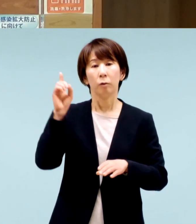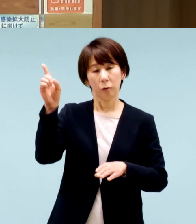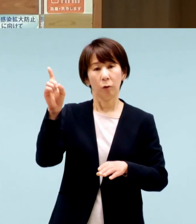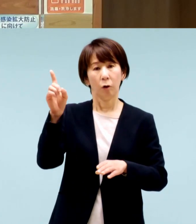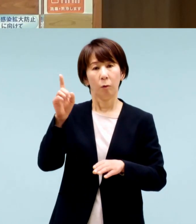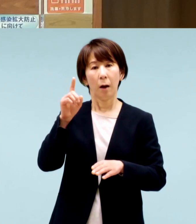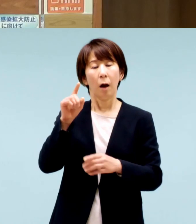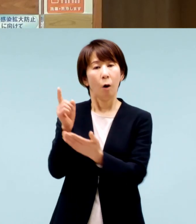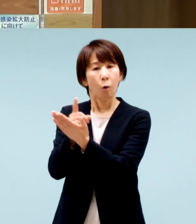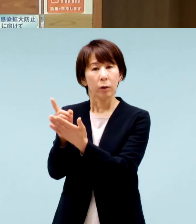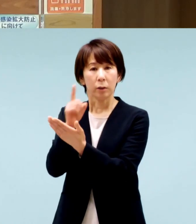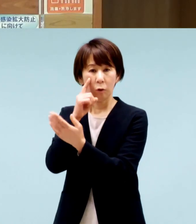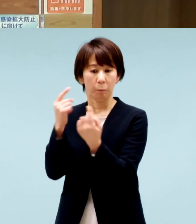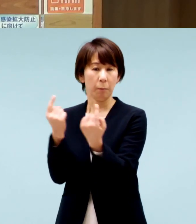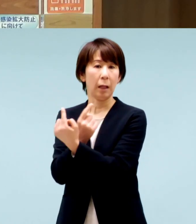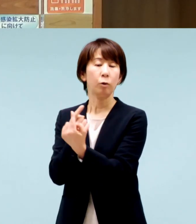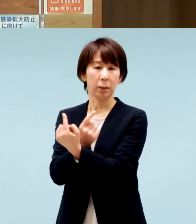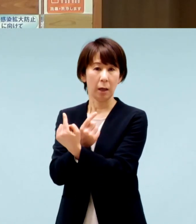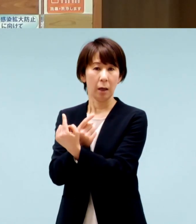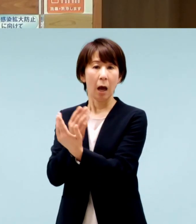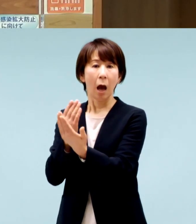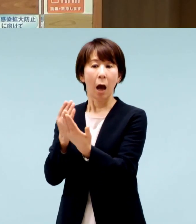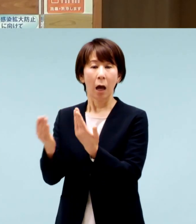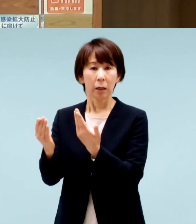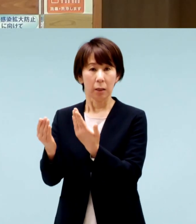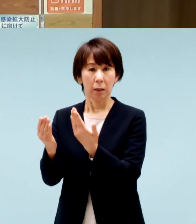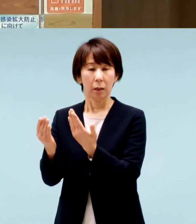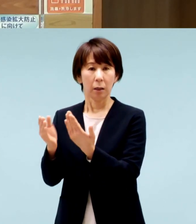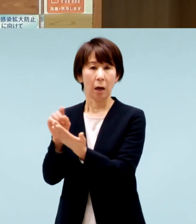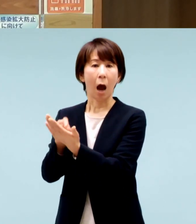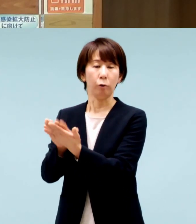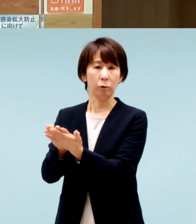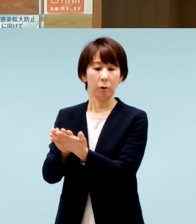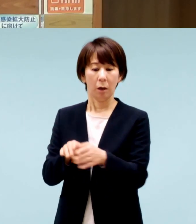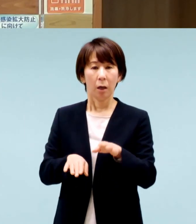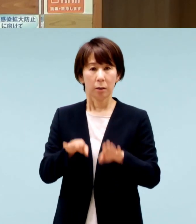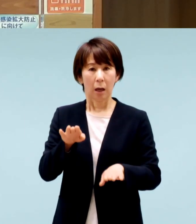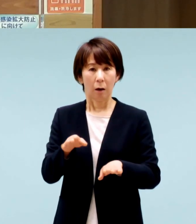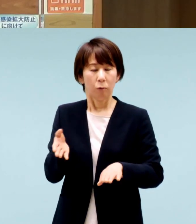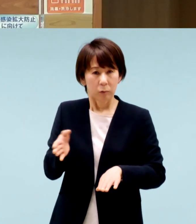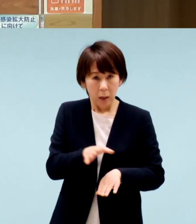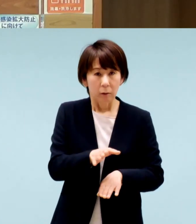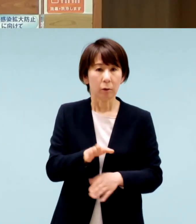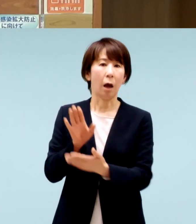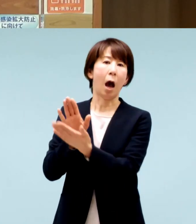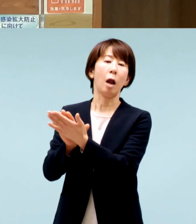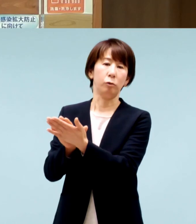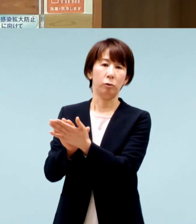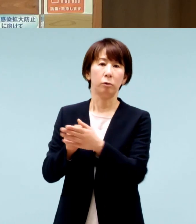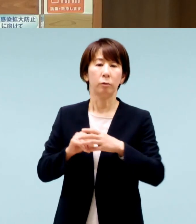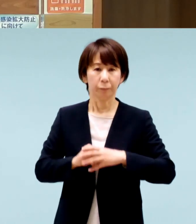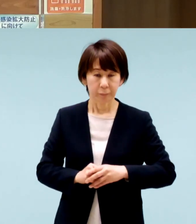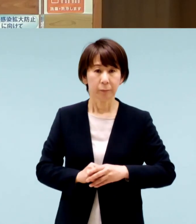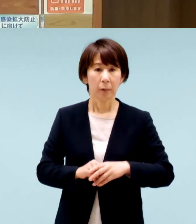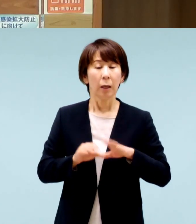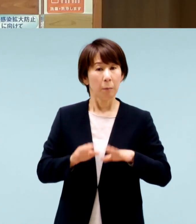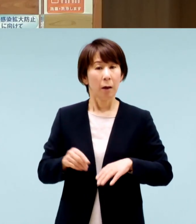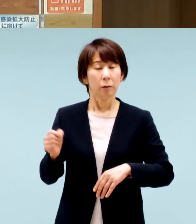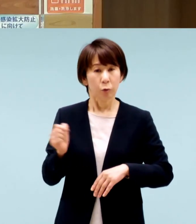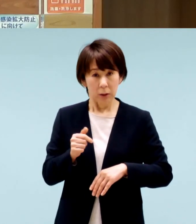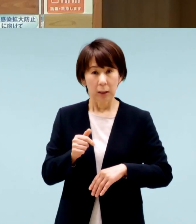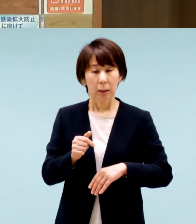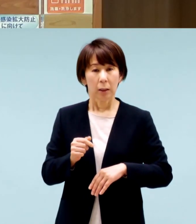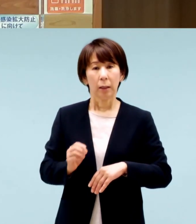確にそこが記載される形になりましたので、今直ちにまん延防止等重点措置ですとか緊急事態措置、こういう